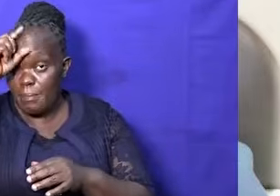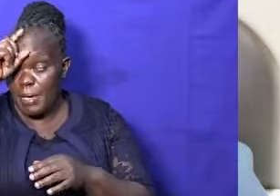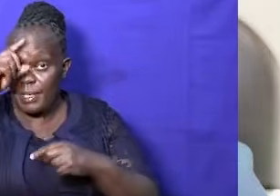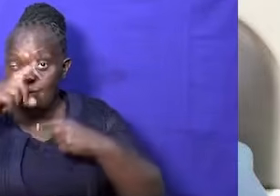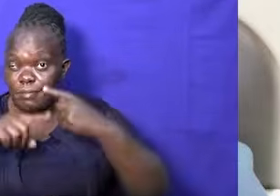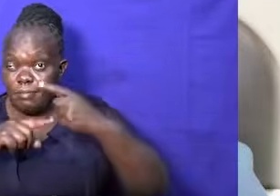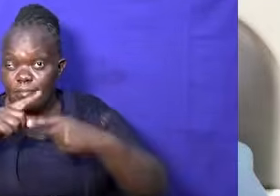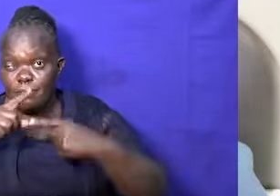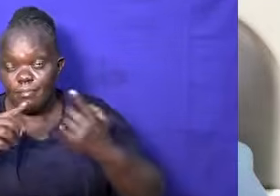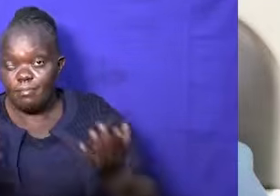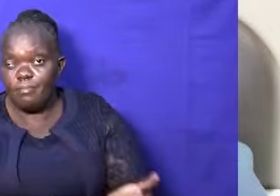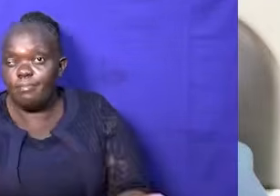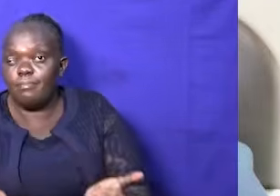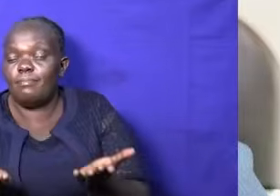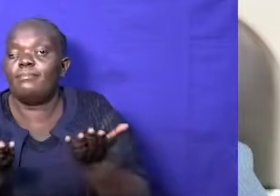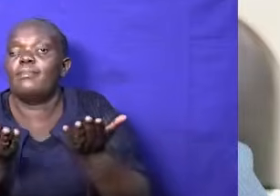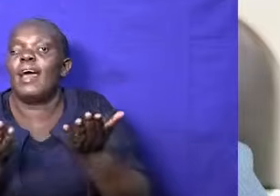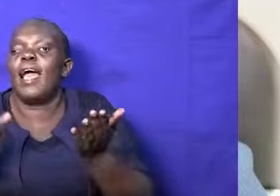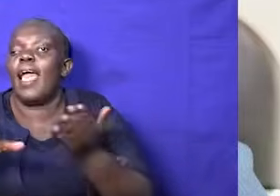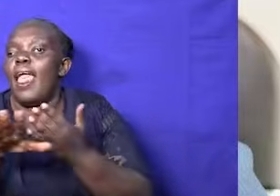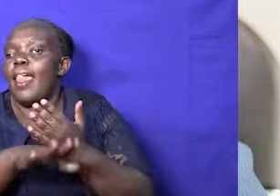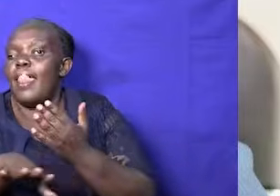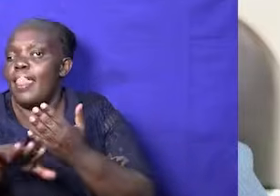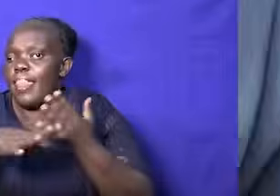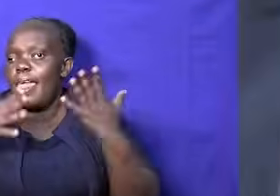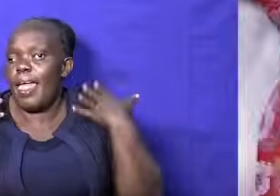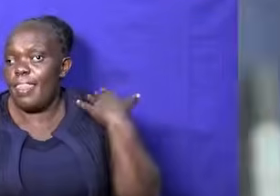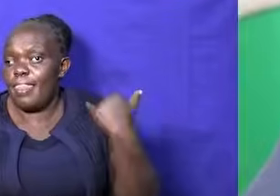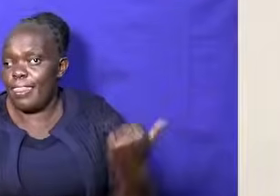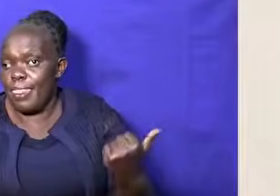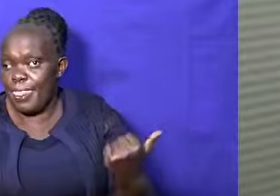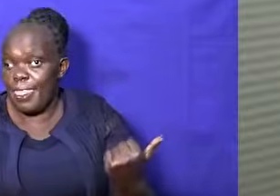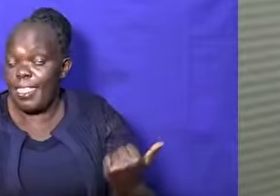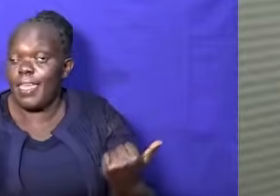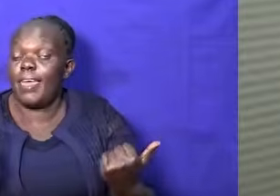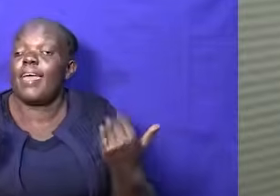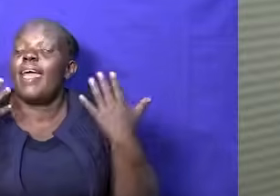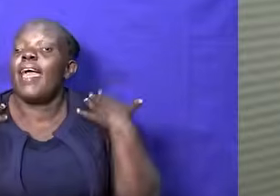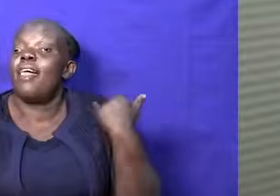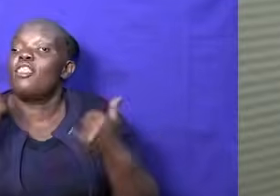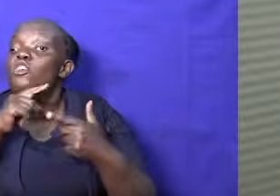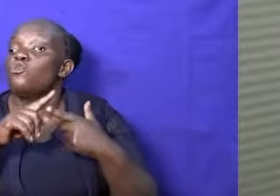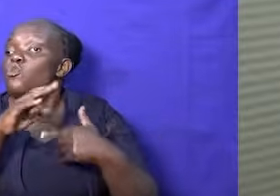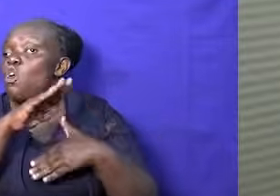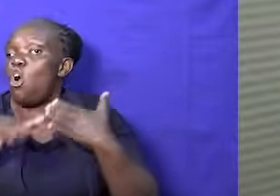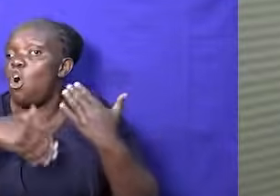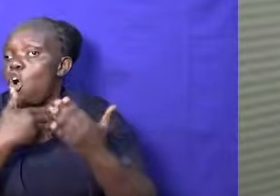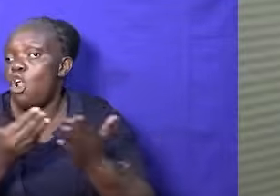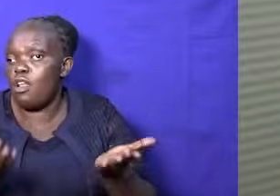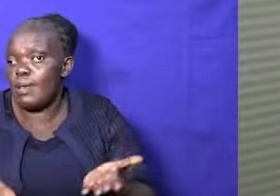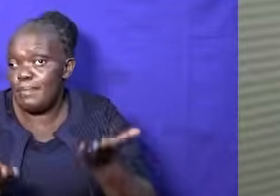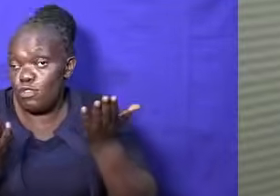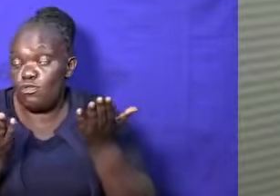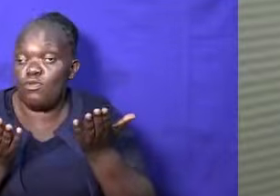Serikali inaendelea kuimarisha uratibu wa sekta ya afya ili kufanikisha huduma ya afya kwa wote.